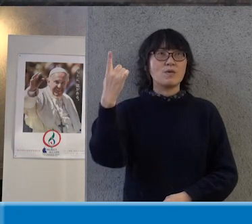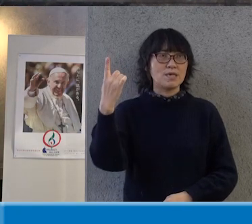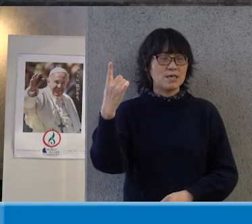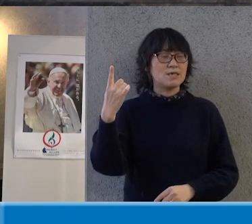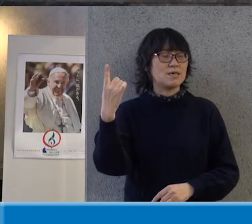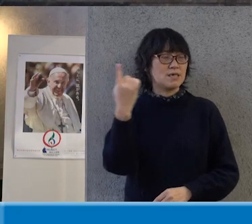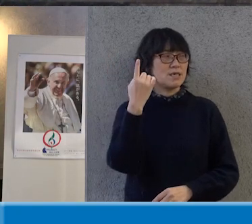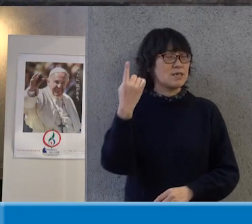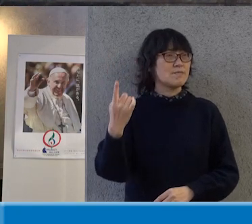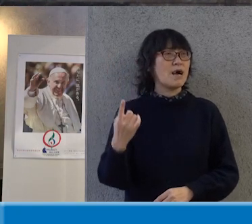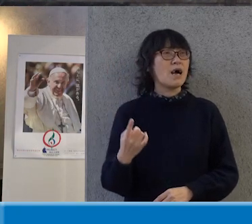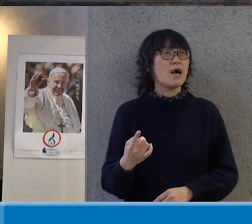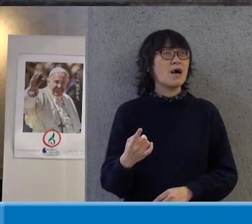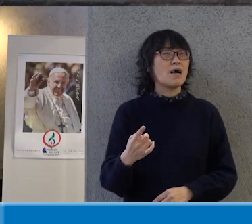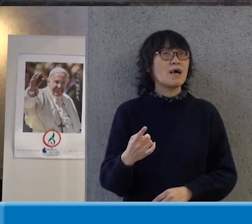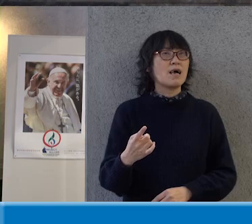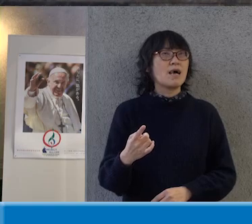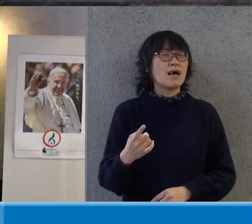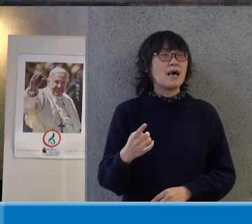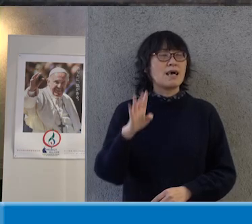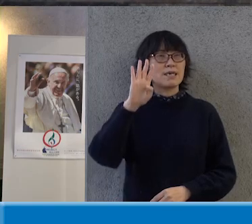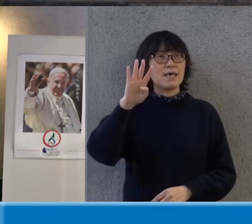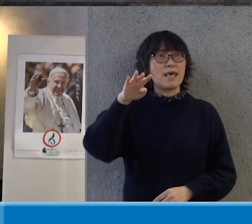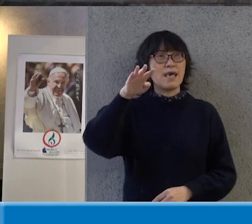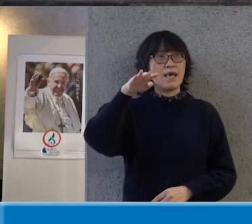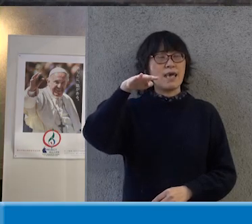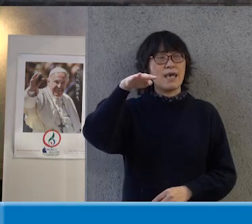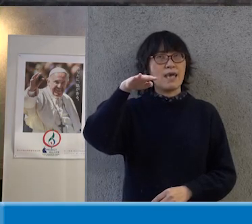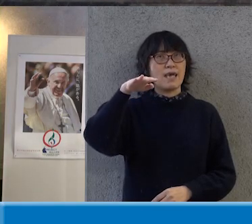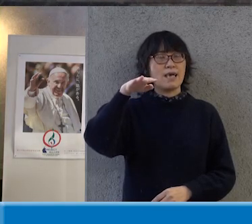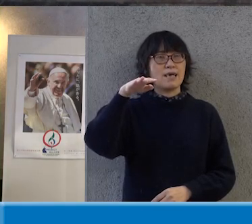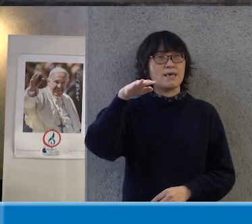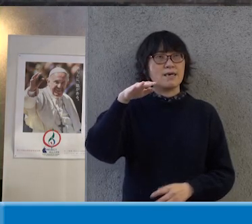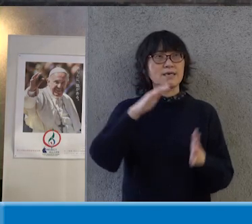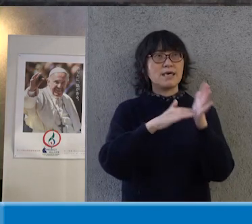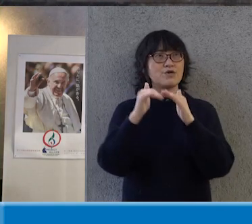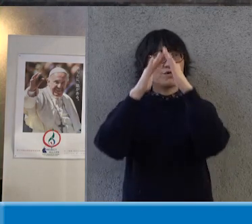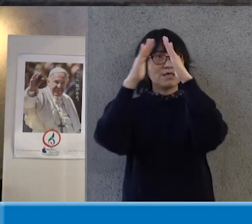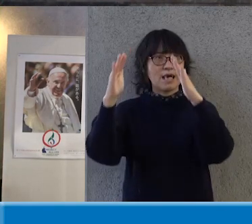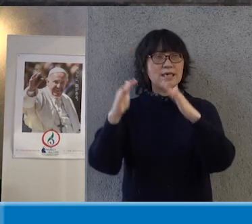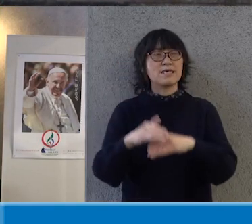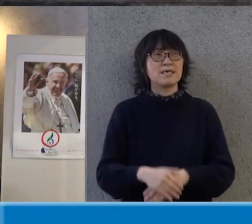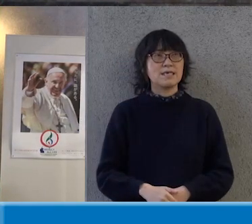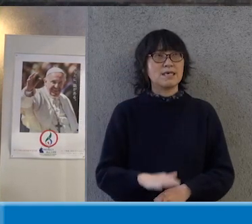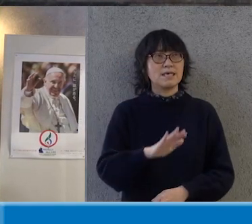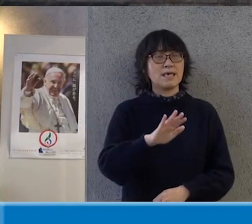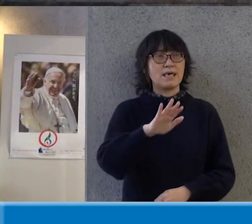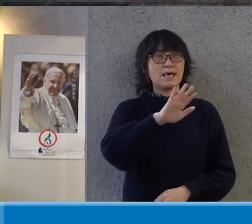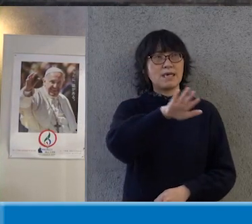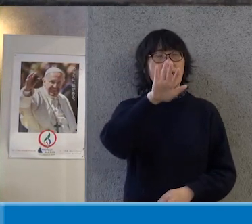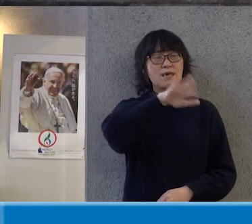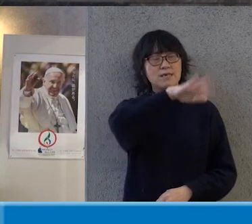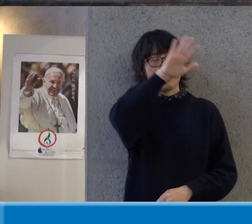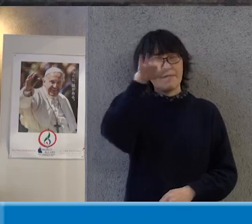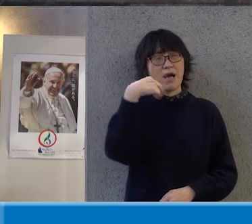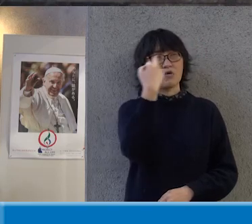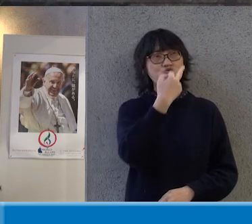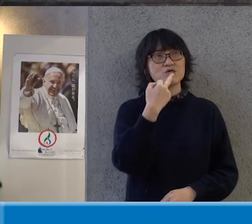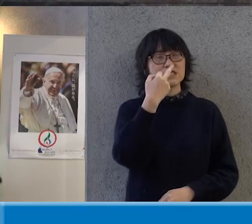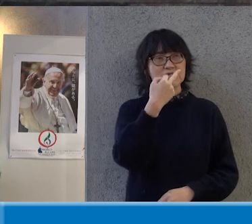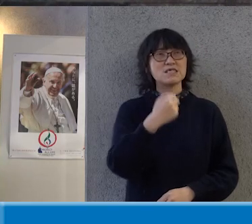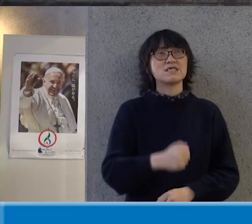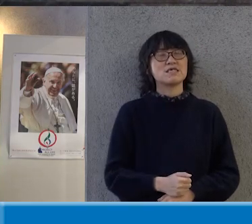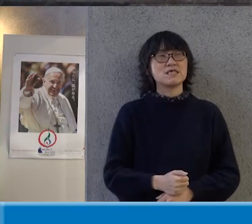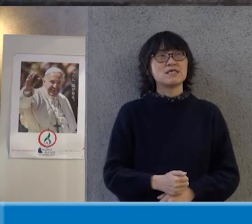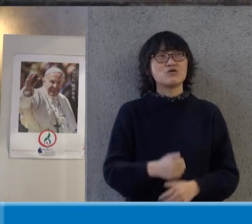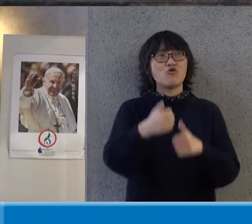毛川直美神父様、イエズス会です。 山口教会の助理司